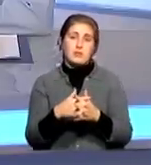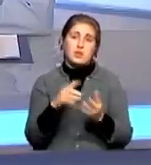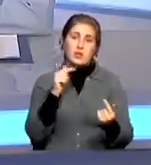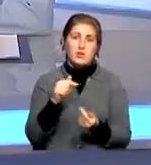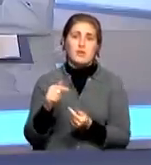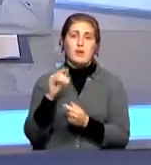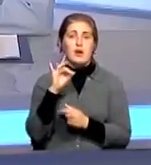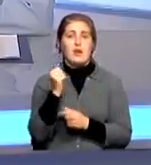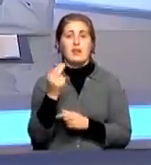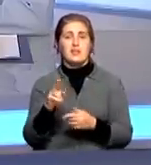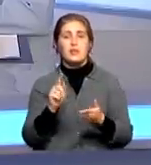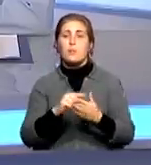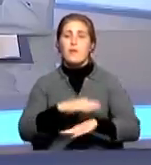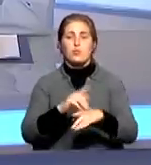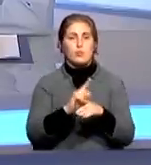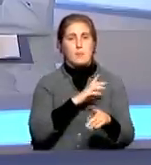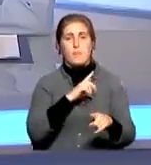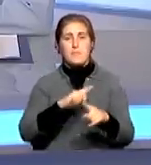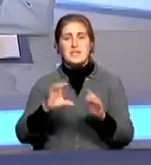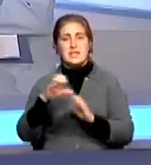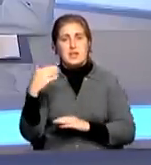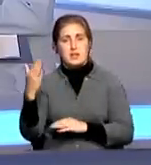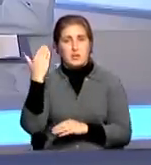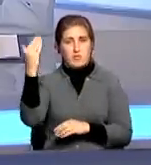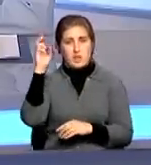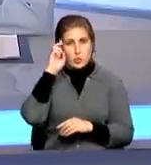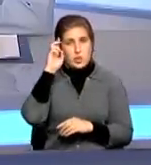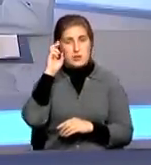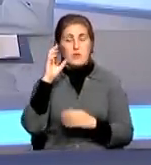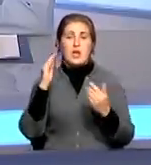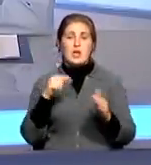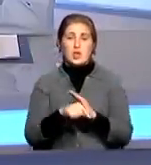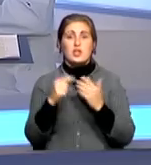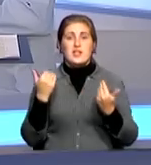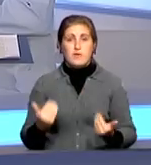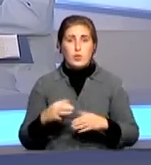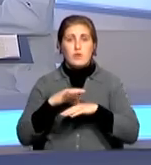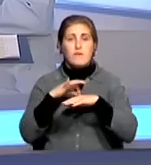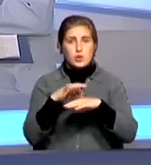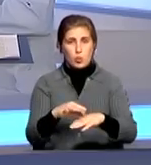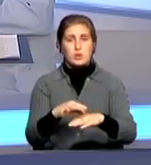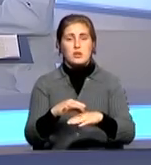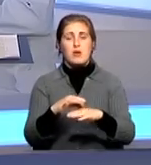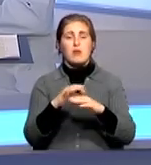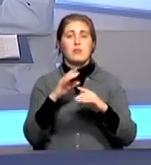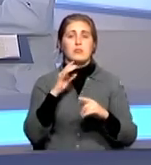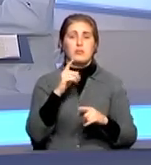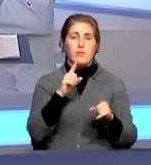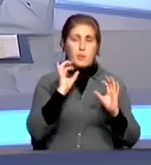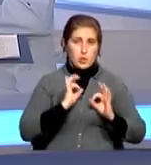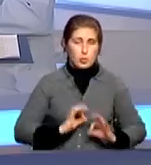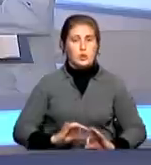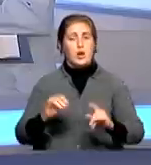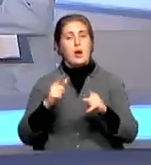и реакция должна быть быстрая со стороны государства. Значит, сегодня ведется, как в частности прокуратуры,